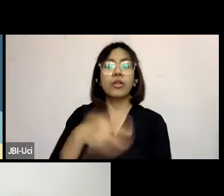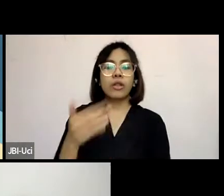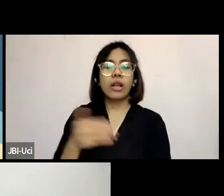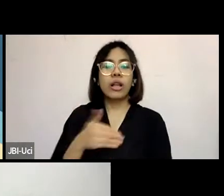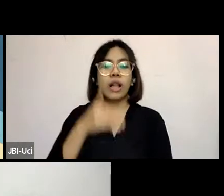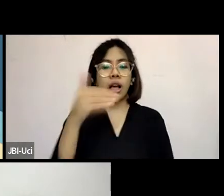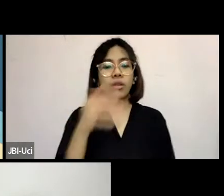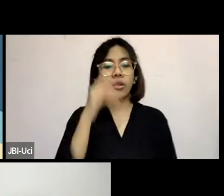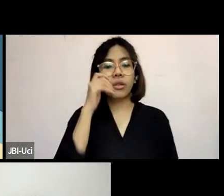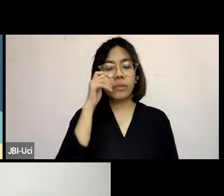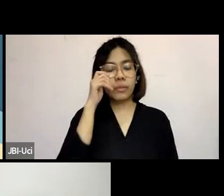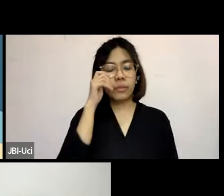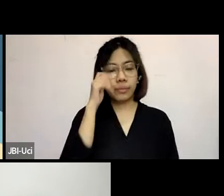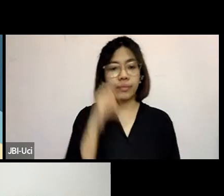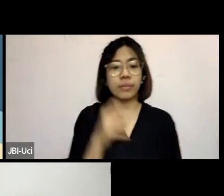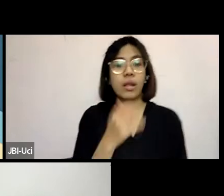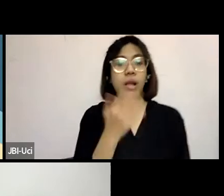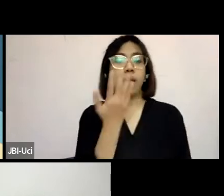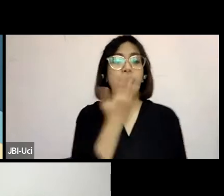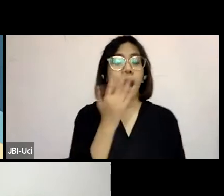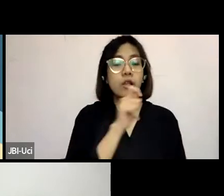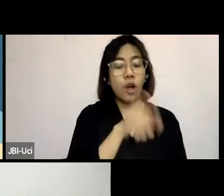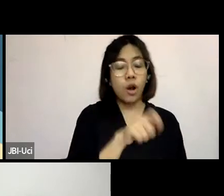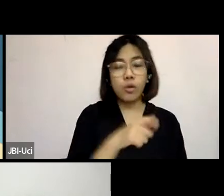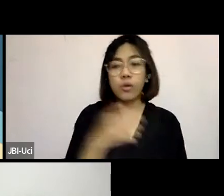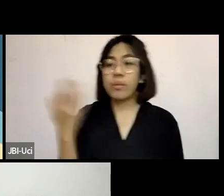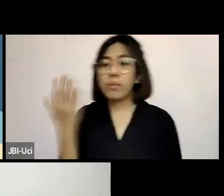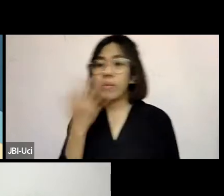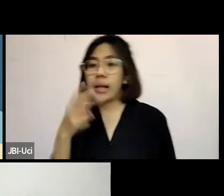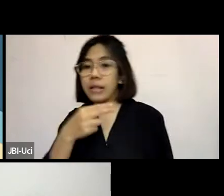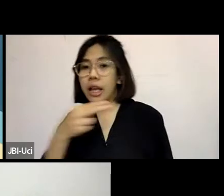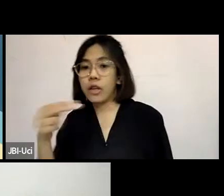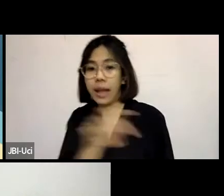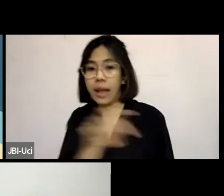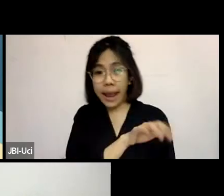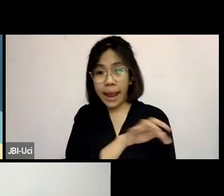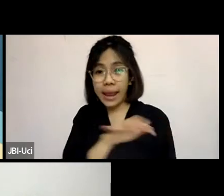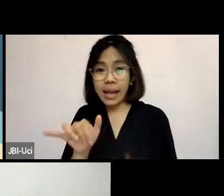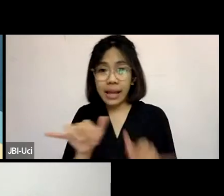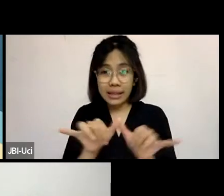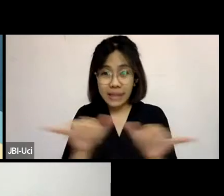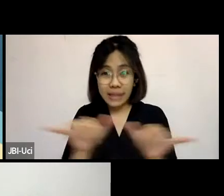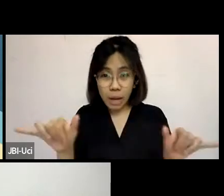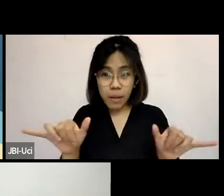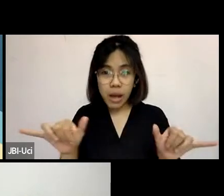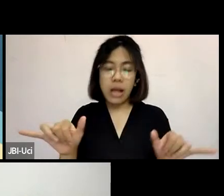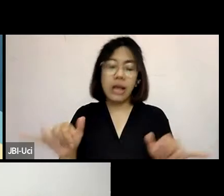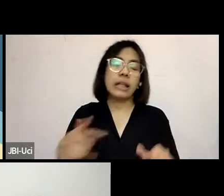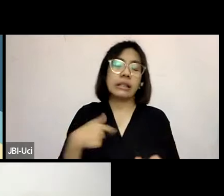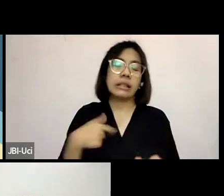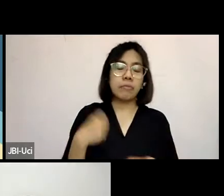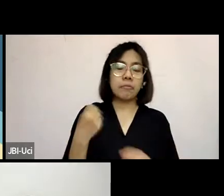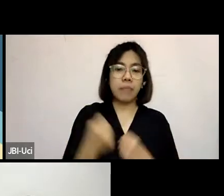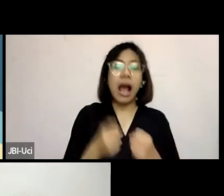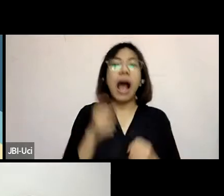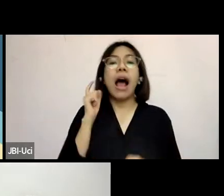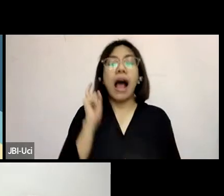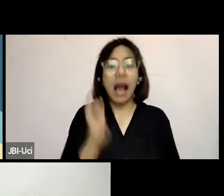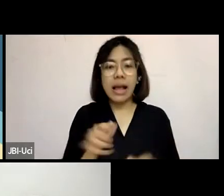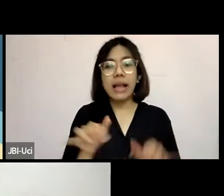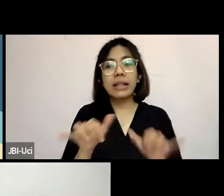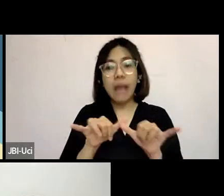ejaan dalam bahasa Indonesia atau bagaimana sedapatnya begitu sepersembilan meskipun eh anda tetap